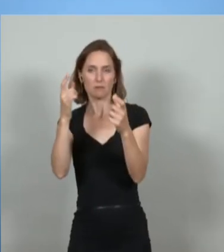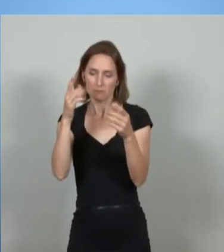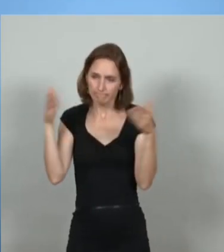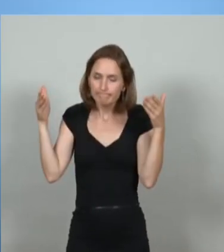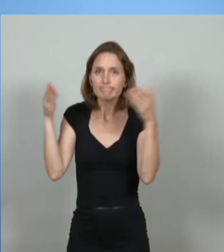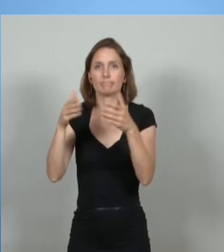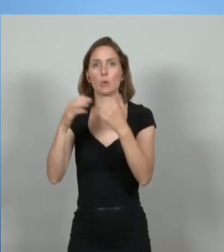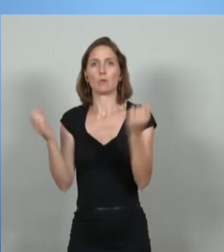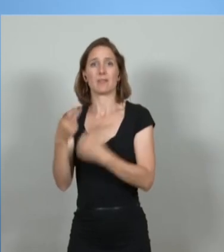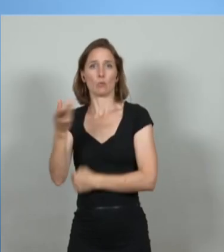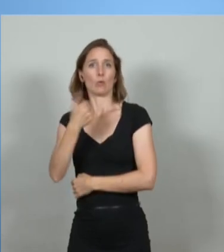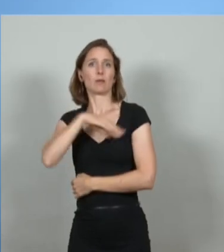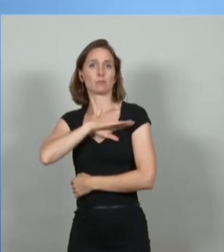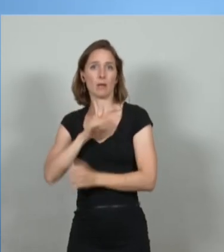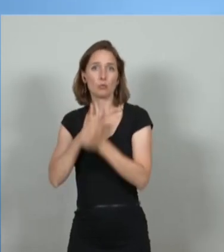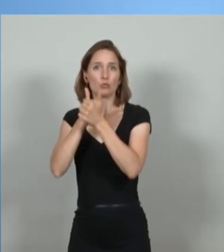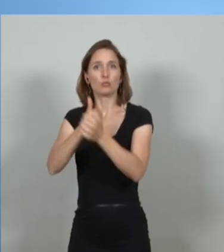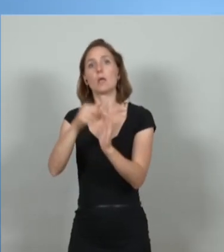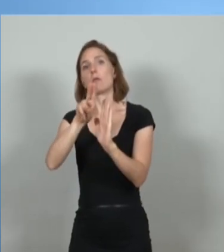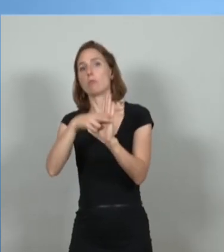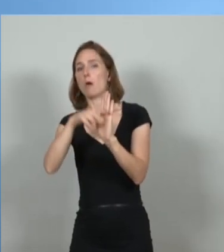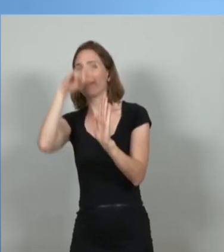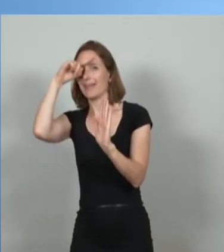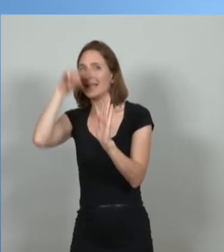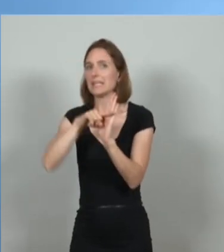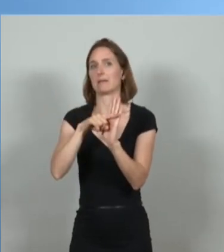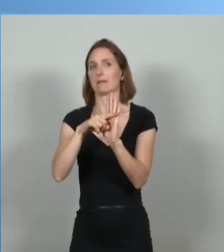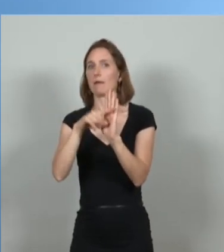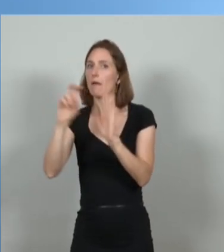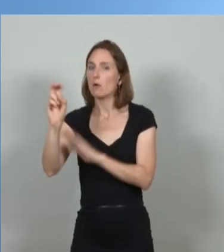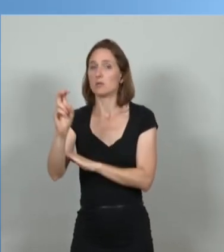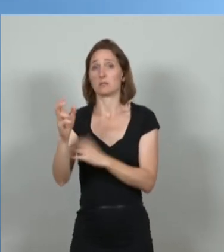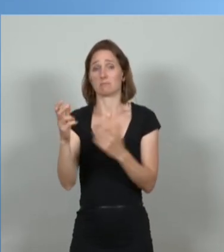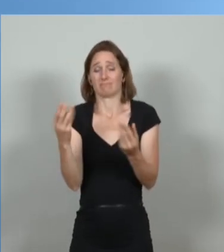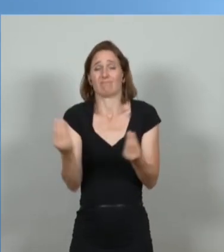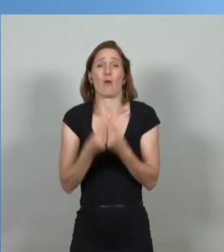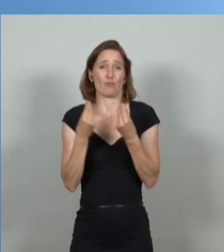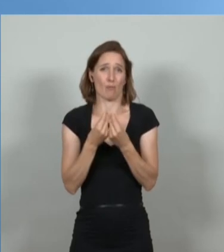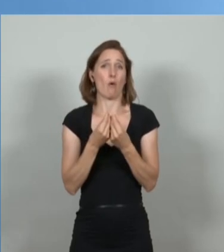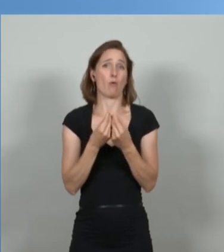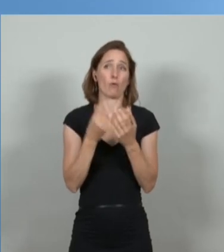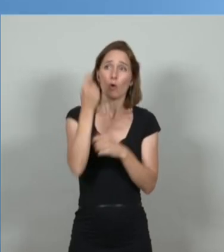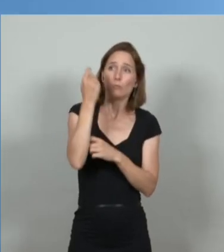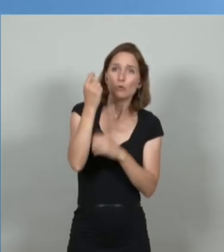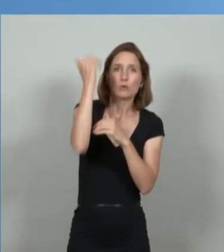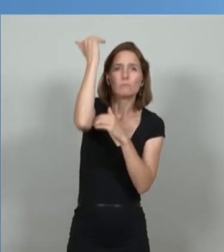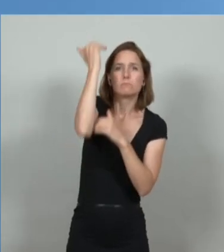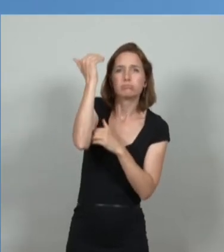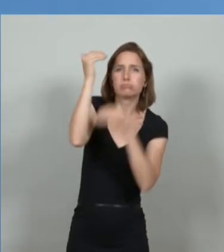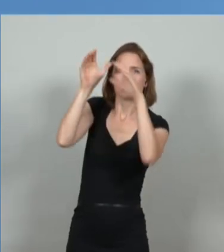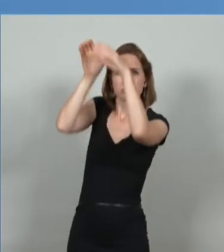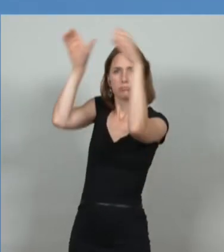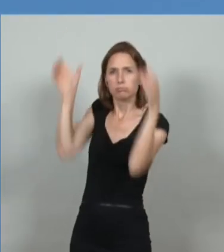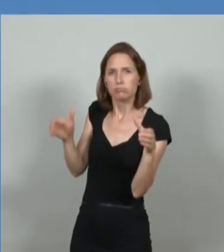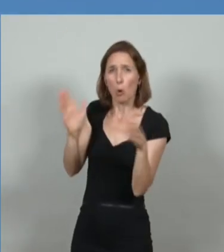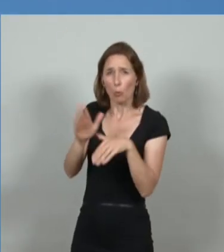d'éthique écologiques malgré cela la publicité subsiste par exemple sur les abribus il n'en demeure pas moins que la politique menée